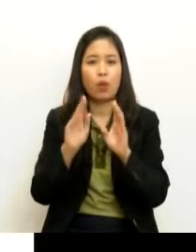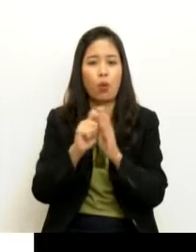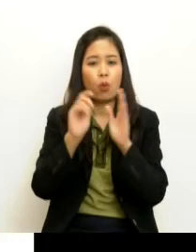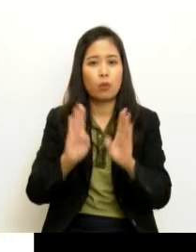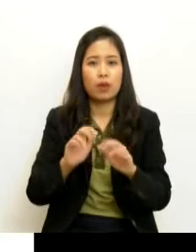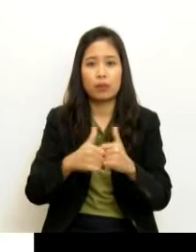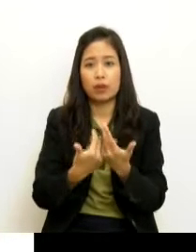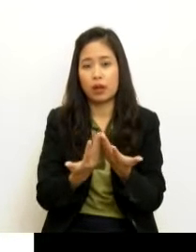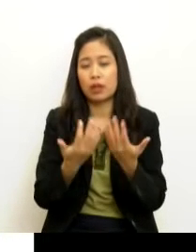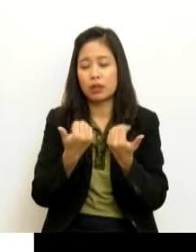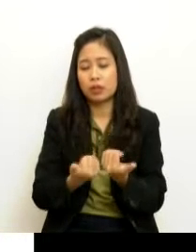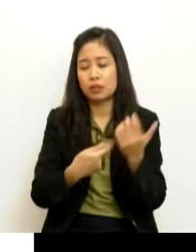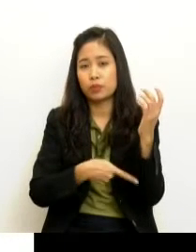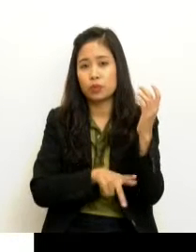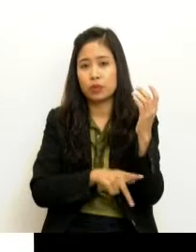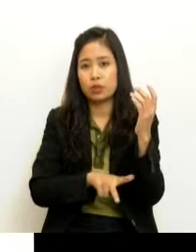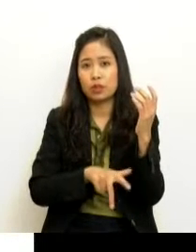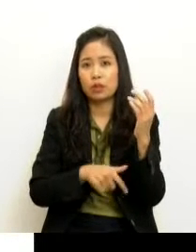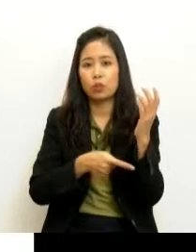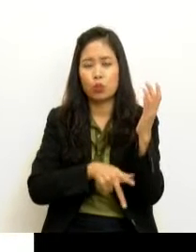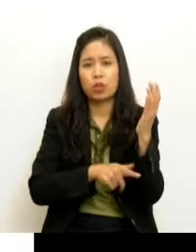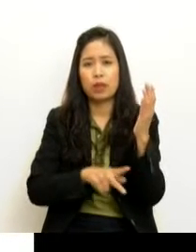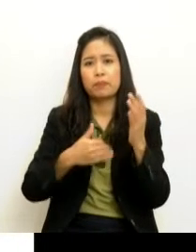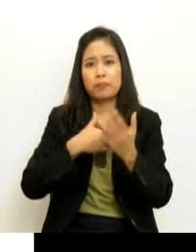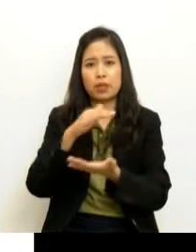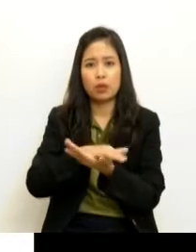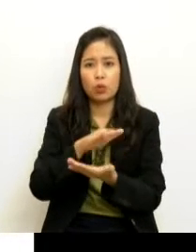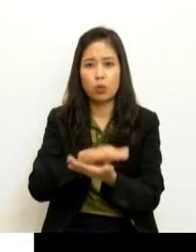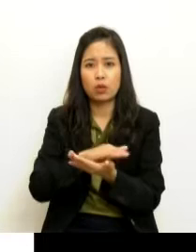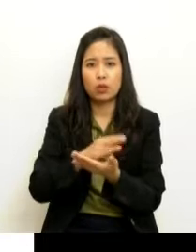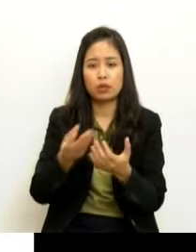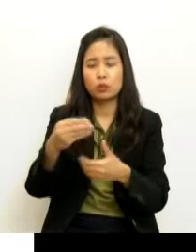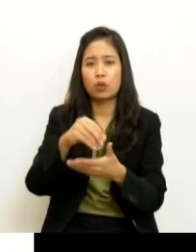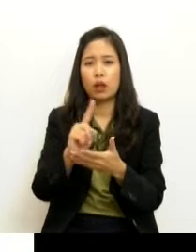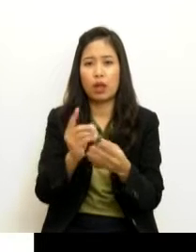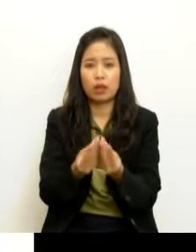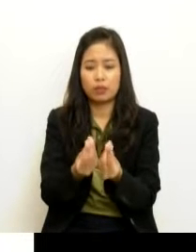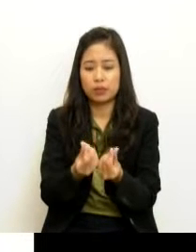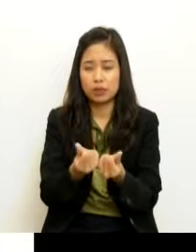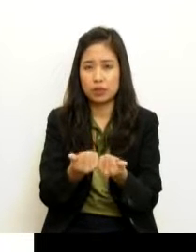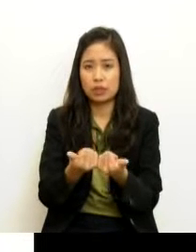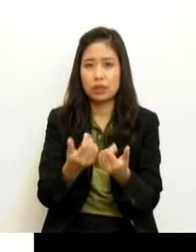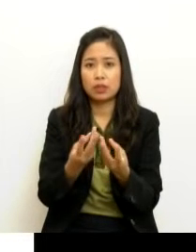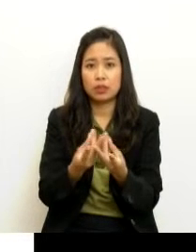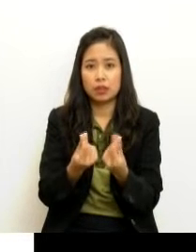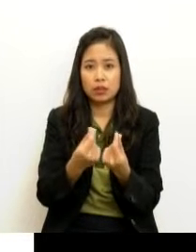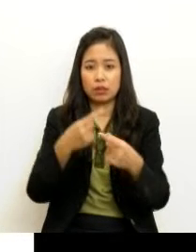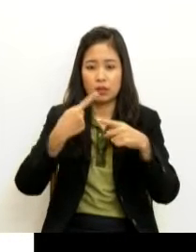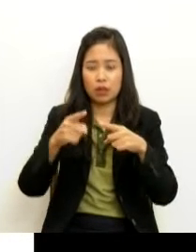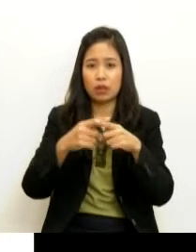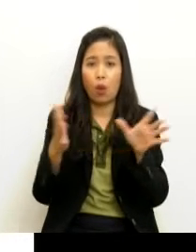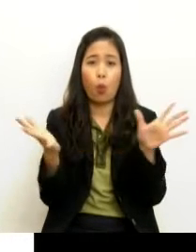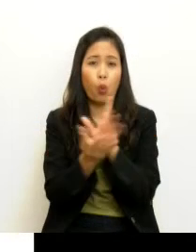ภูเก็ตเนี่ยเพราะภูเก็ตเป็นโรงเรียนที่อยู่ในพื้นที่ความหลากหลายทางวัฒนธรรมและภาษ